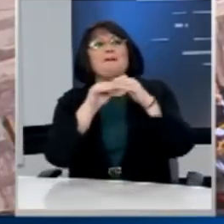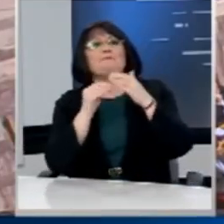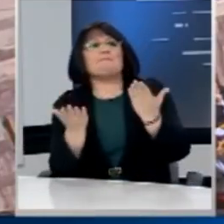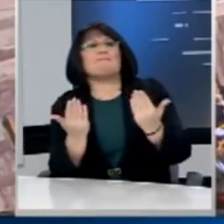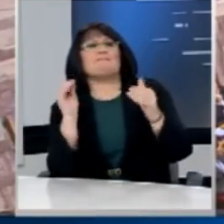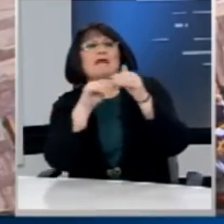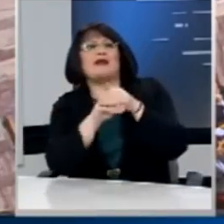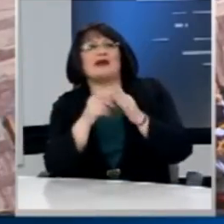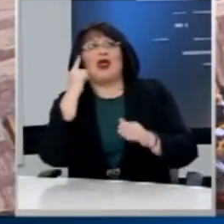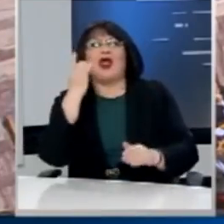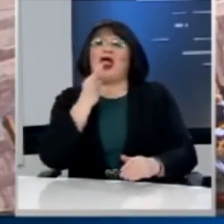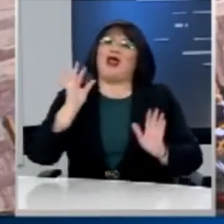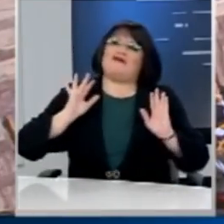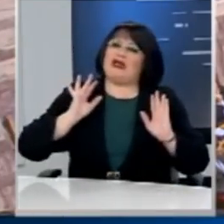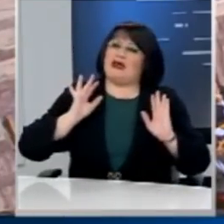επενδύσεις.